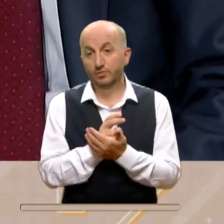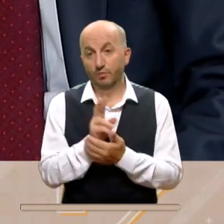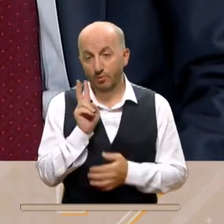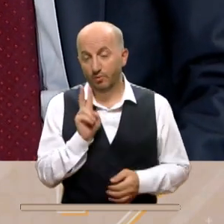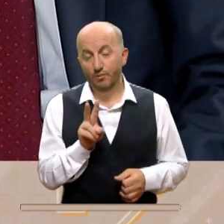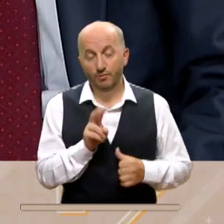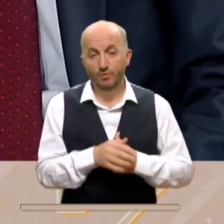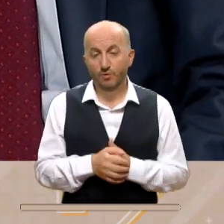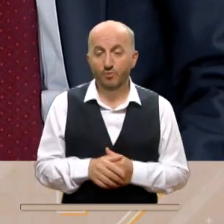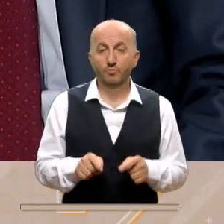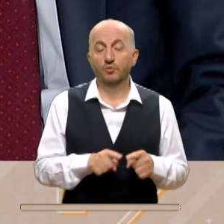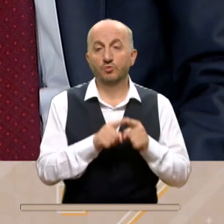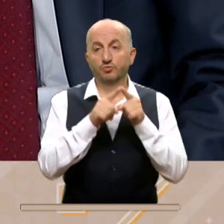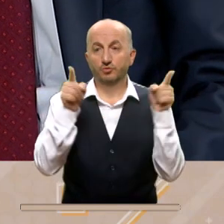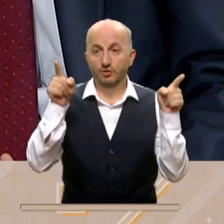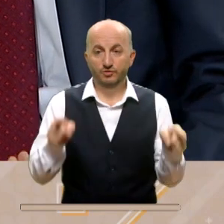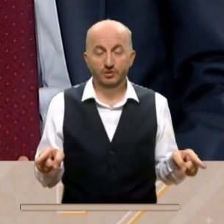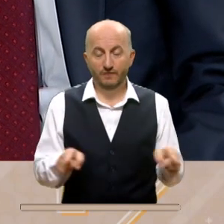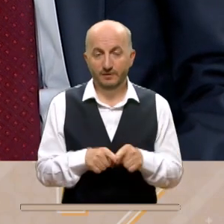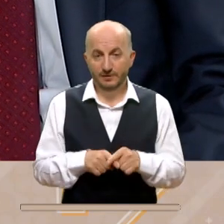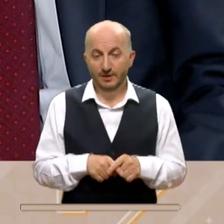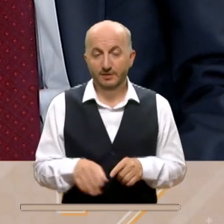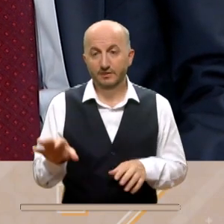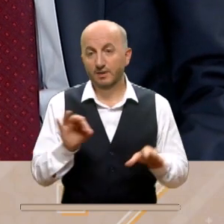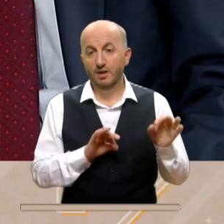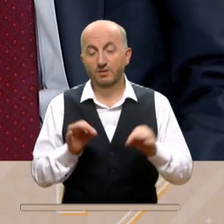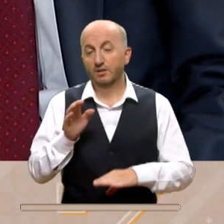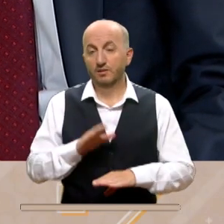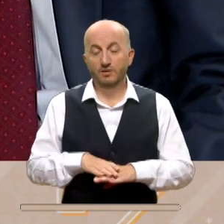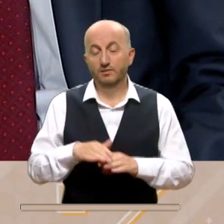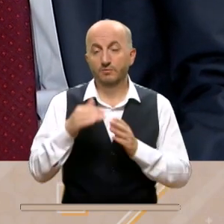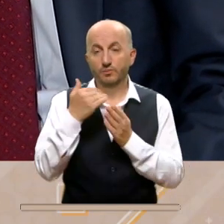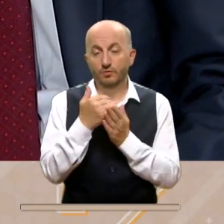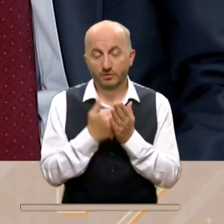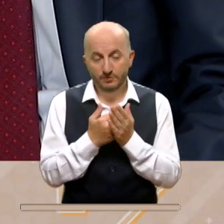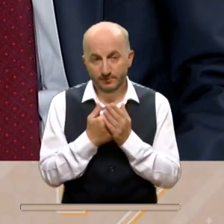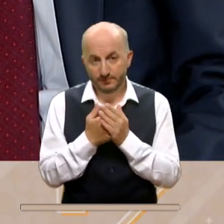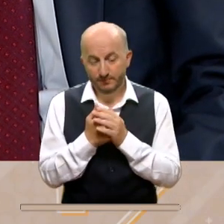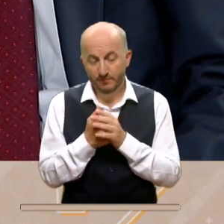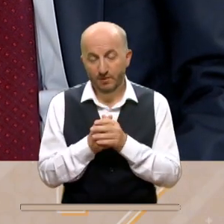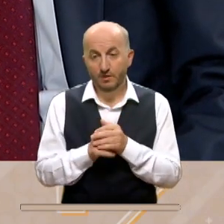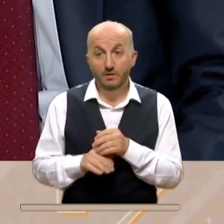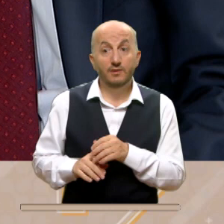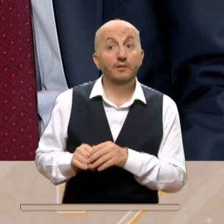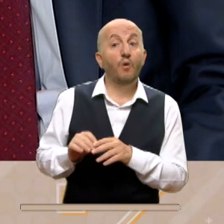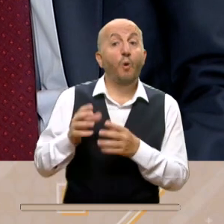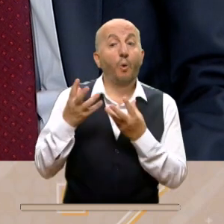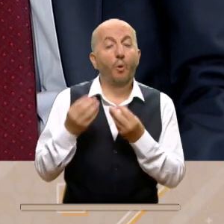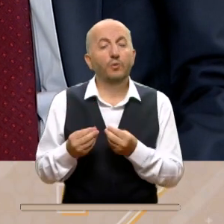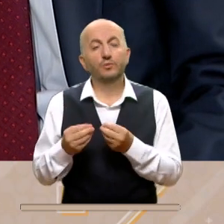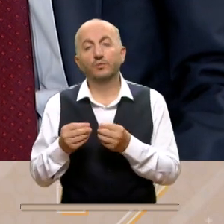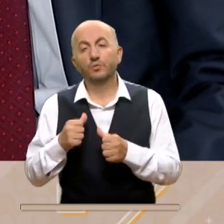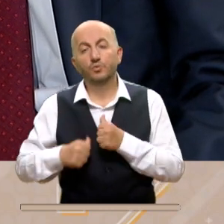görünüyor. Bu çerçevede tercih edeceğiniz programın bulunduğu üniversite hangi